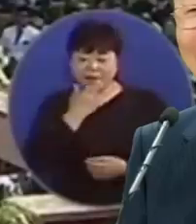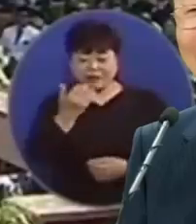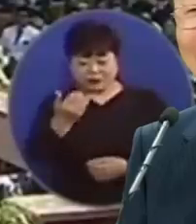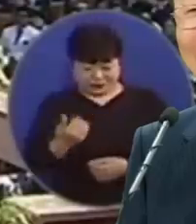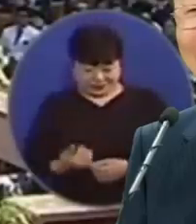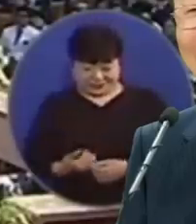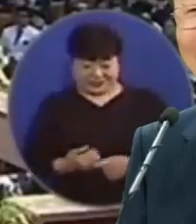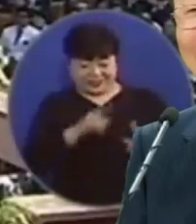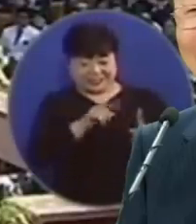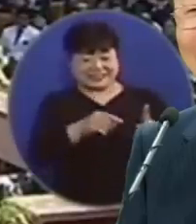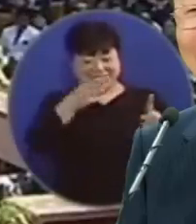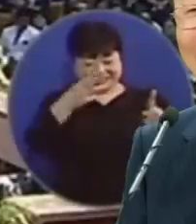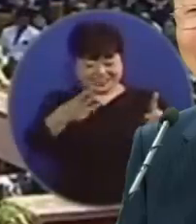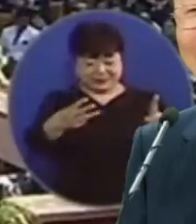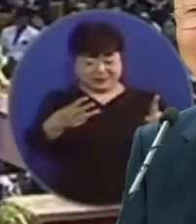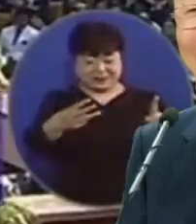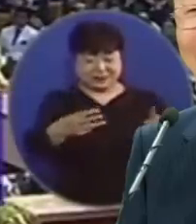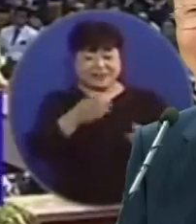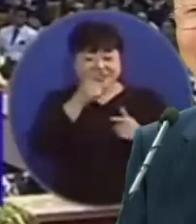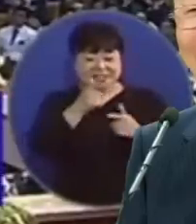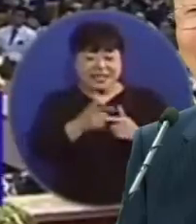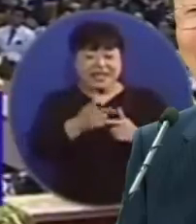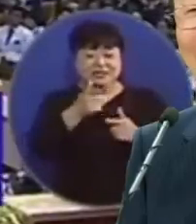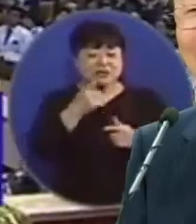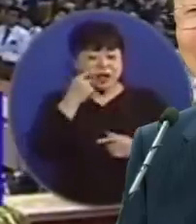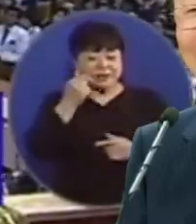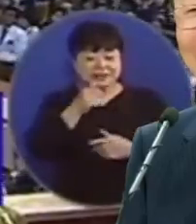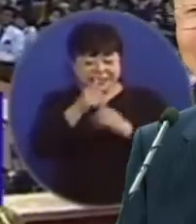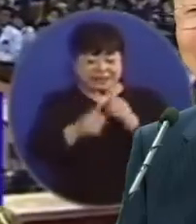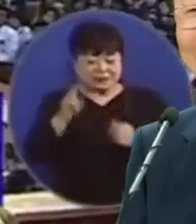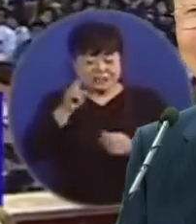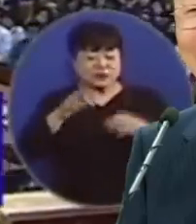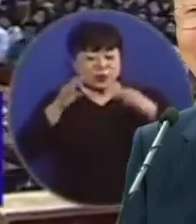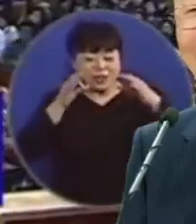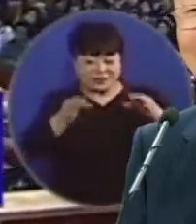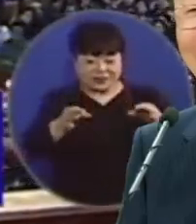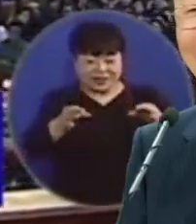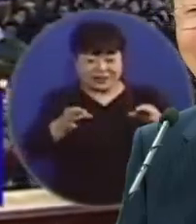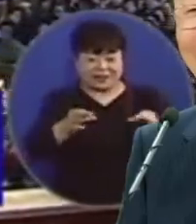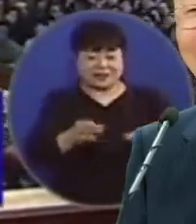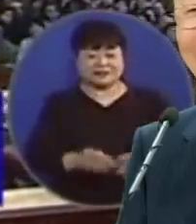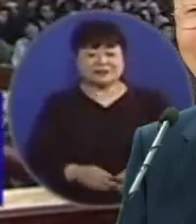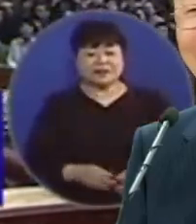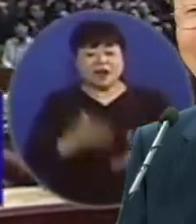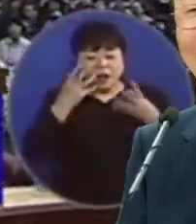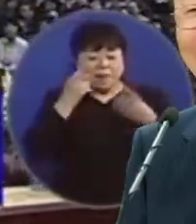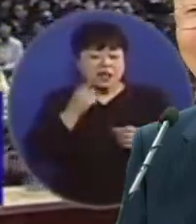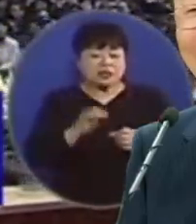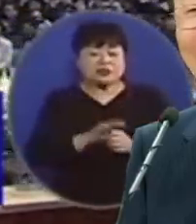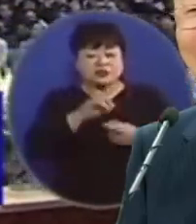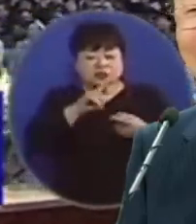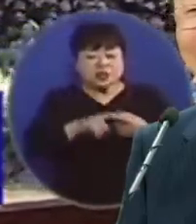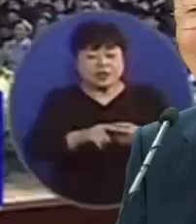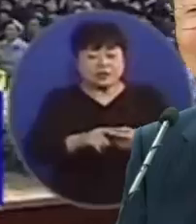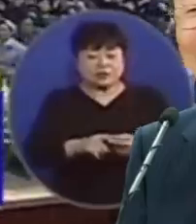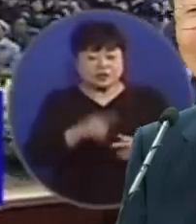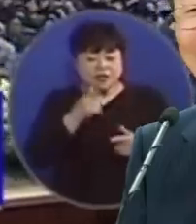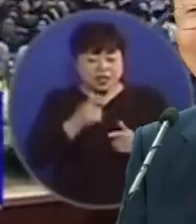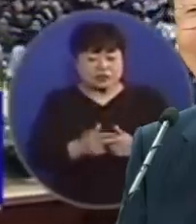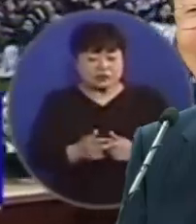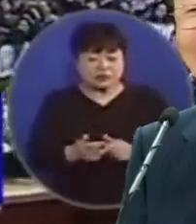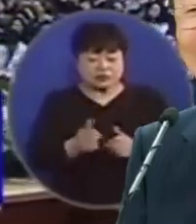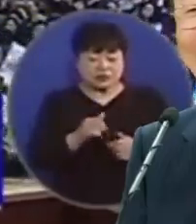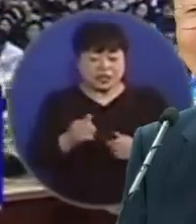베드로전서 1장 3절로 4절에 우리 주 예수 그리스도의 아버지 하나님을 찬송하리로다. 그의 많으신 긍휼대로 예수 그리스도를 죽은 자 가운데서